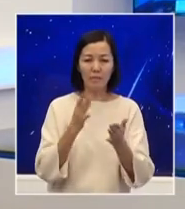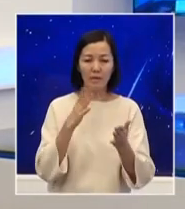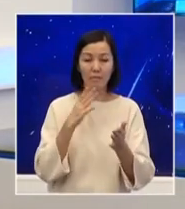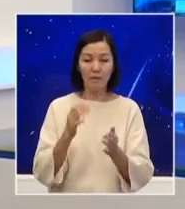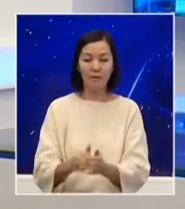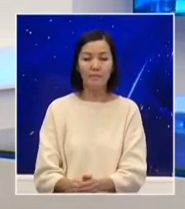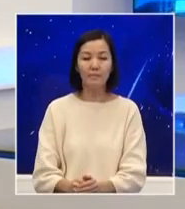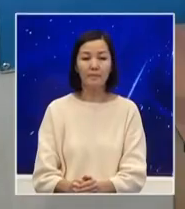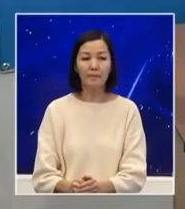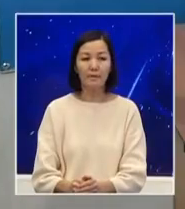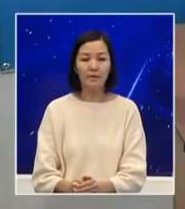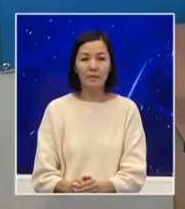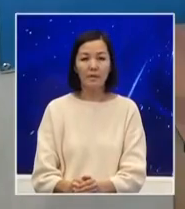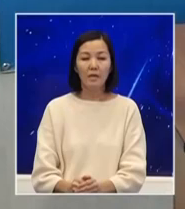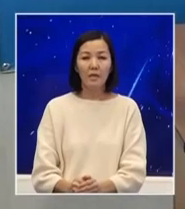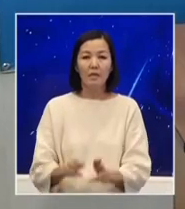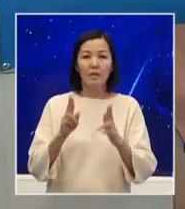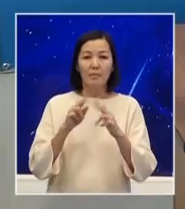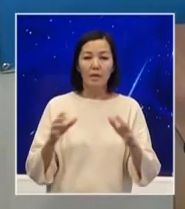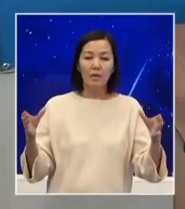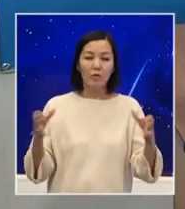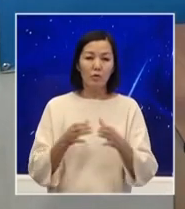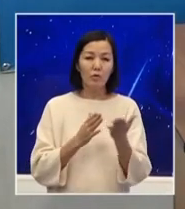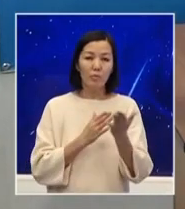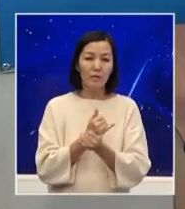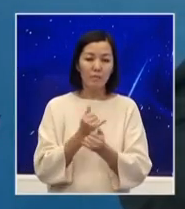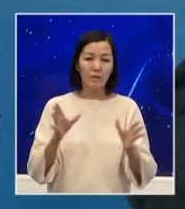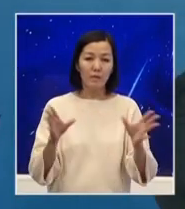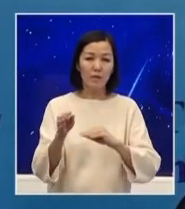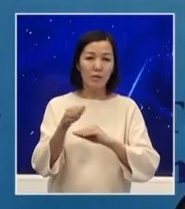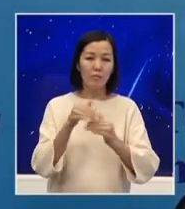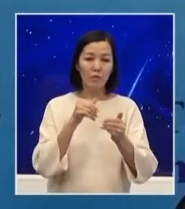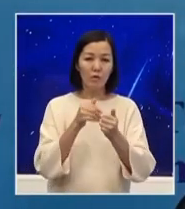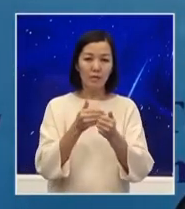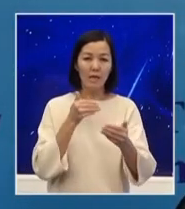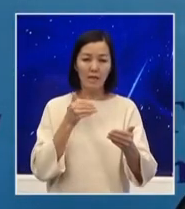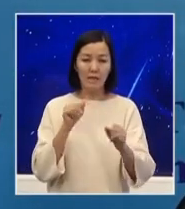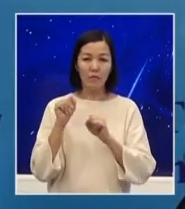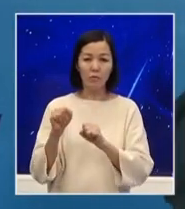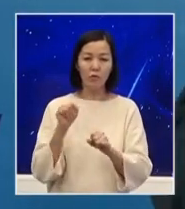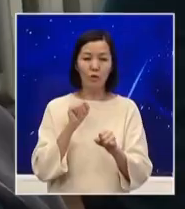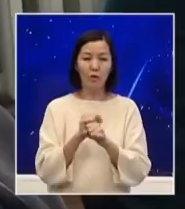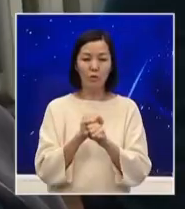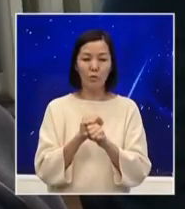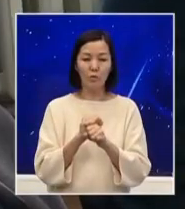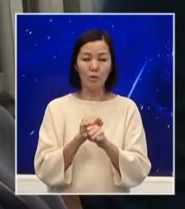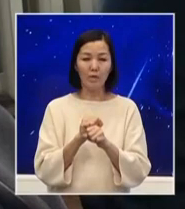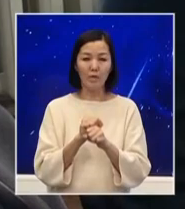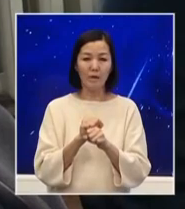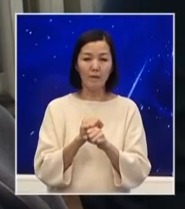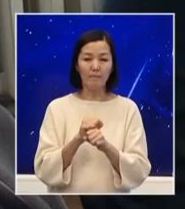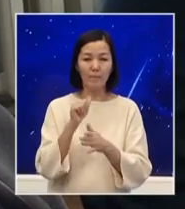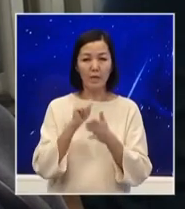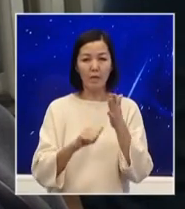етпек. Мониторингтік топ қызметі сыбайлас жемқорлықтың алдын алу, заңнамалық және ұйымдастырушылық сипаттағы